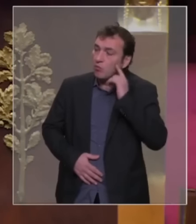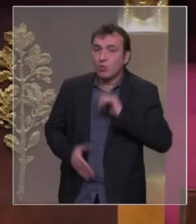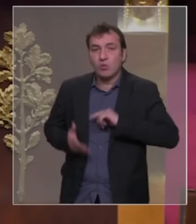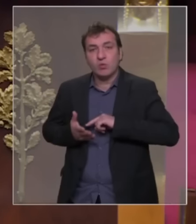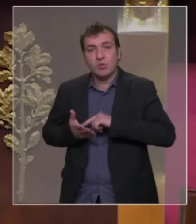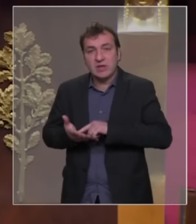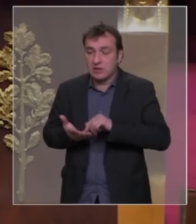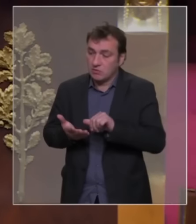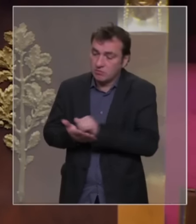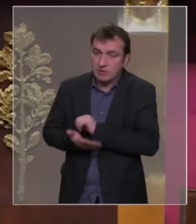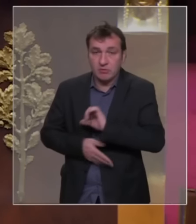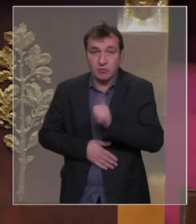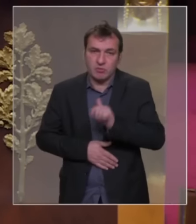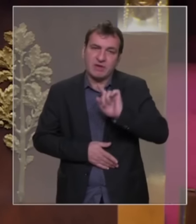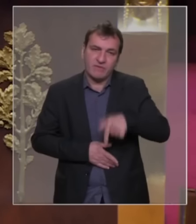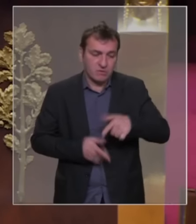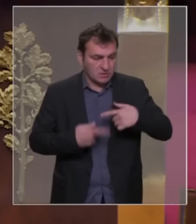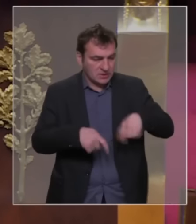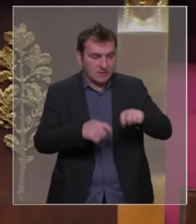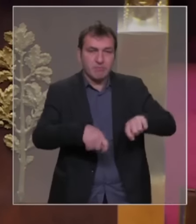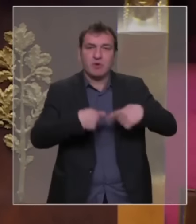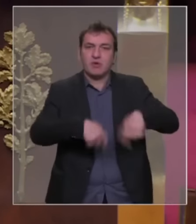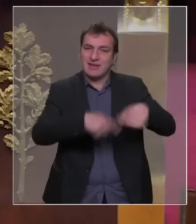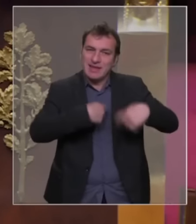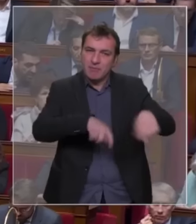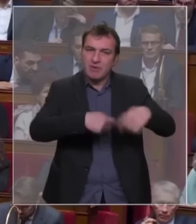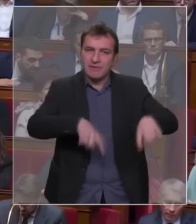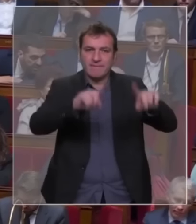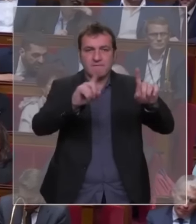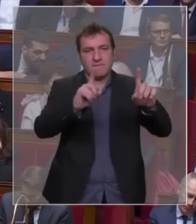c'est la réduction des dépenses.